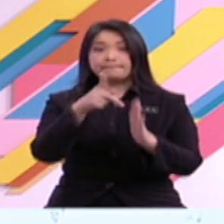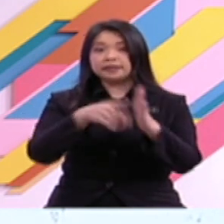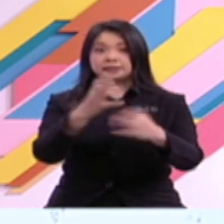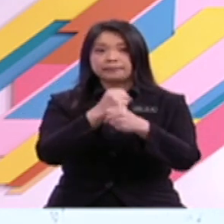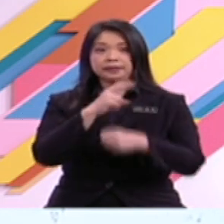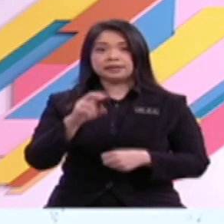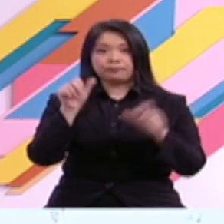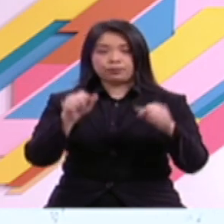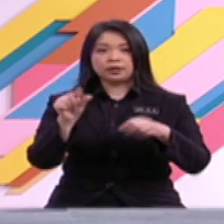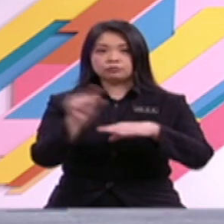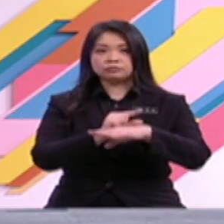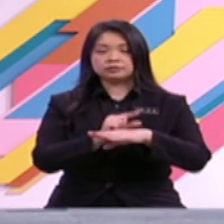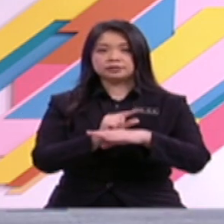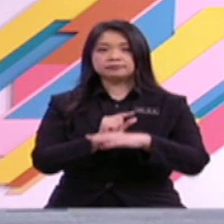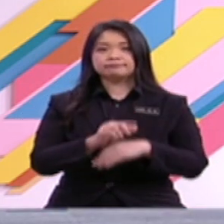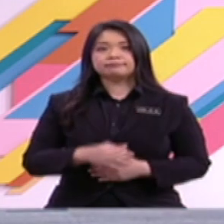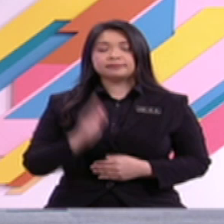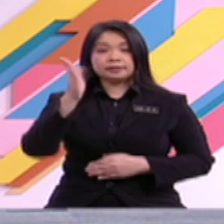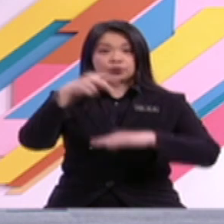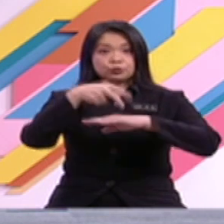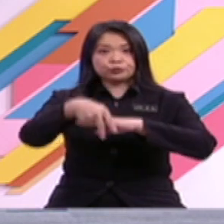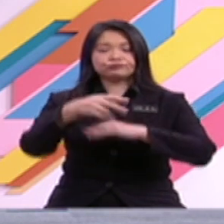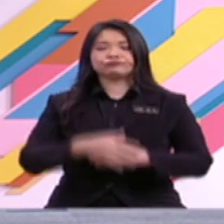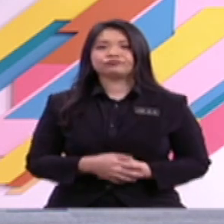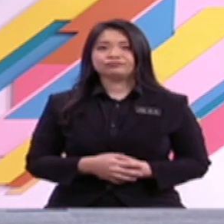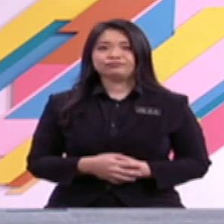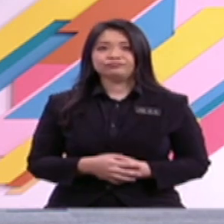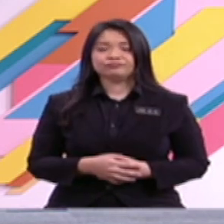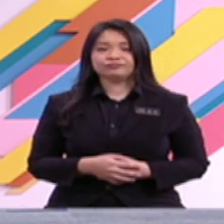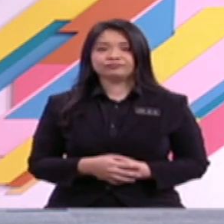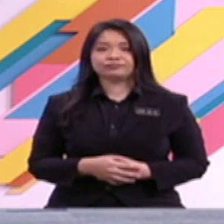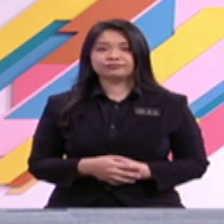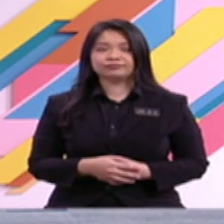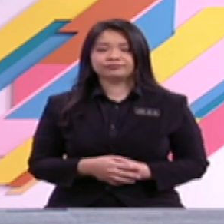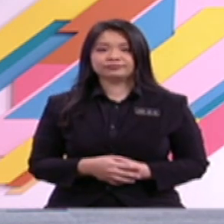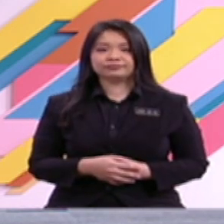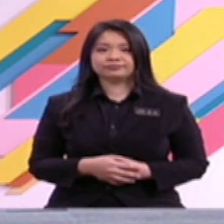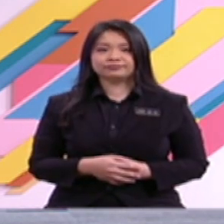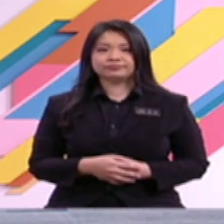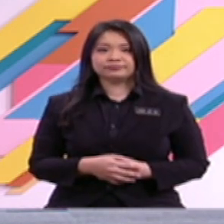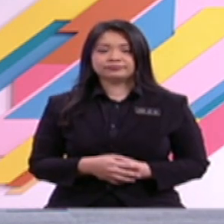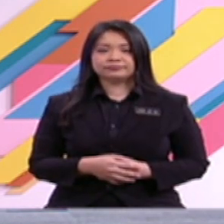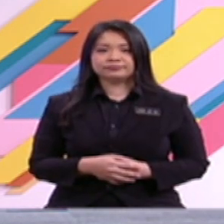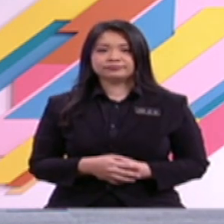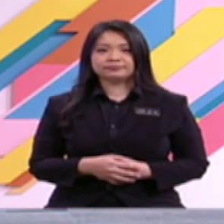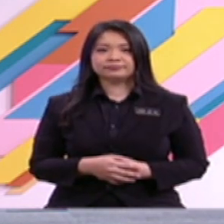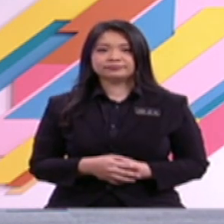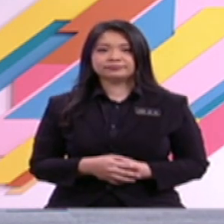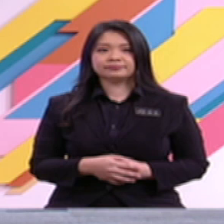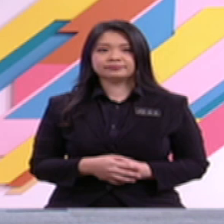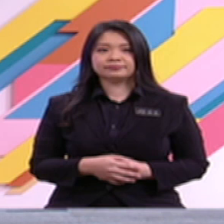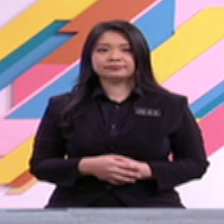guna juga akan meningkat Oke super mintanya akan menurun sesuai cerita cemilan